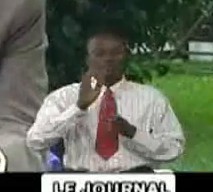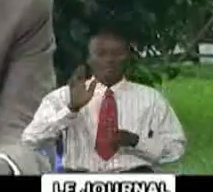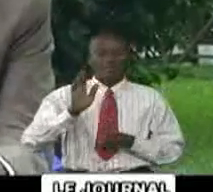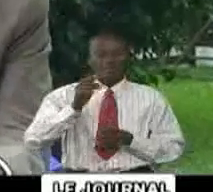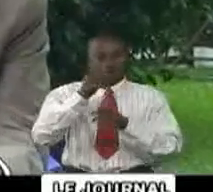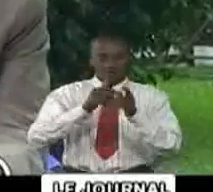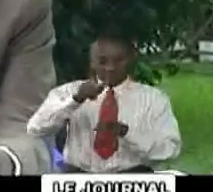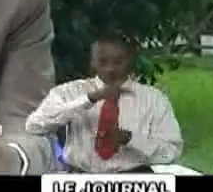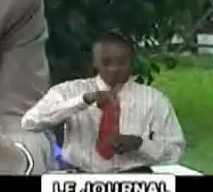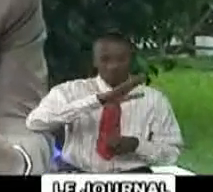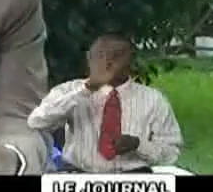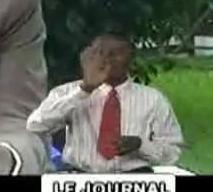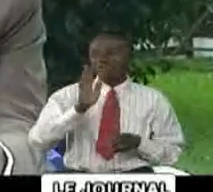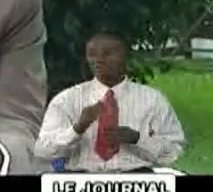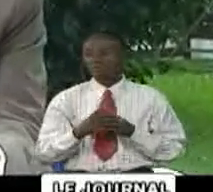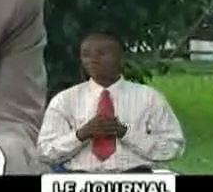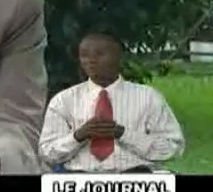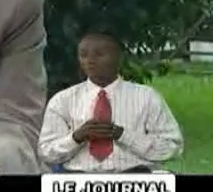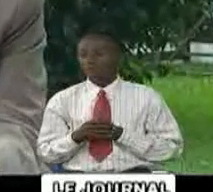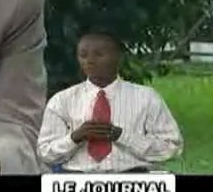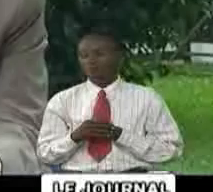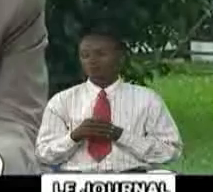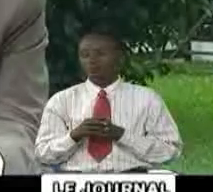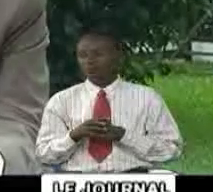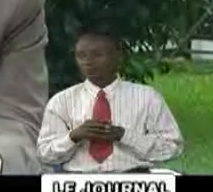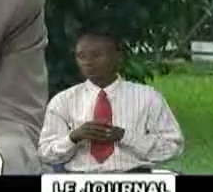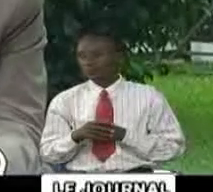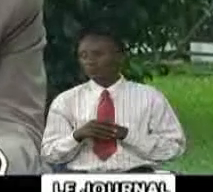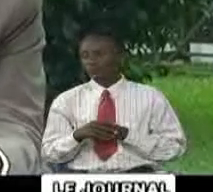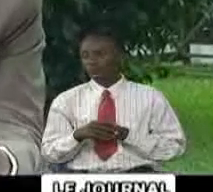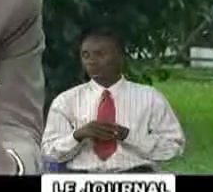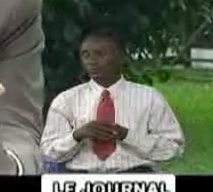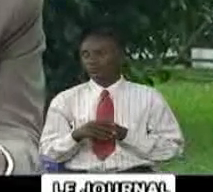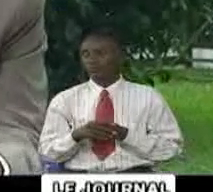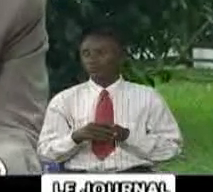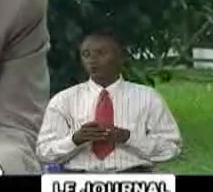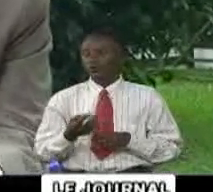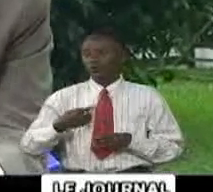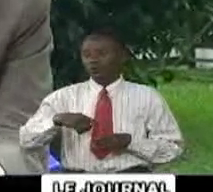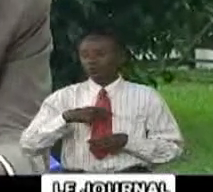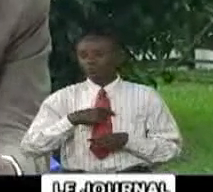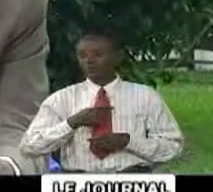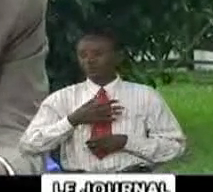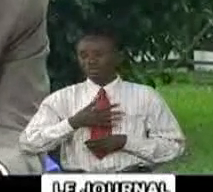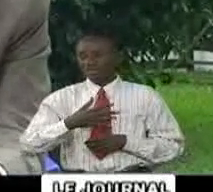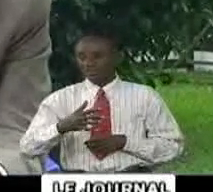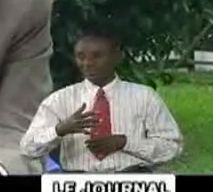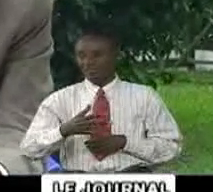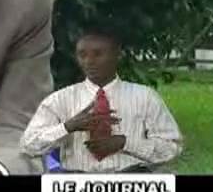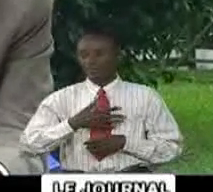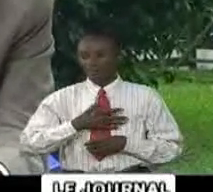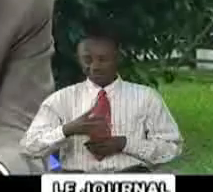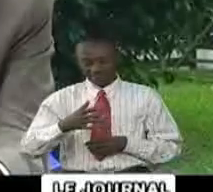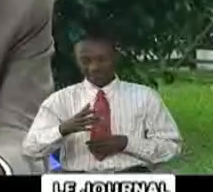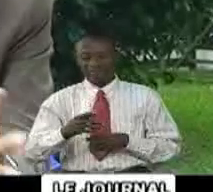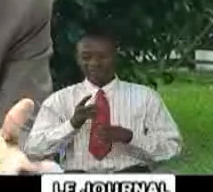mieux. Nous avons aussi essayé un peu de faire des contacts utiles auprès du ministère des